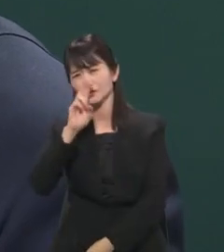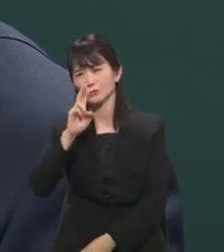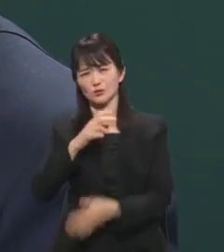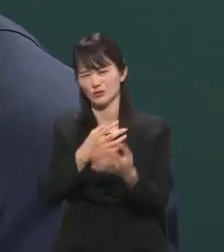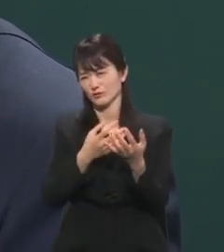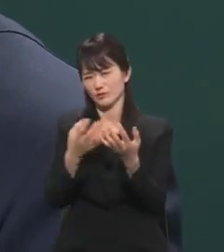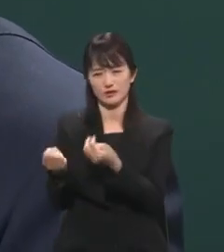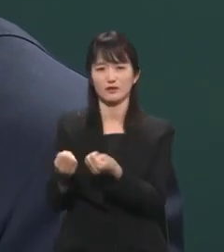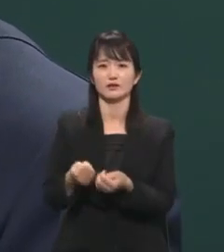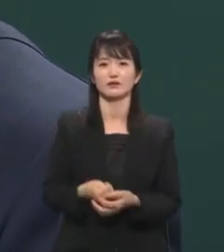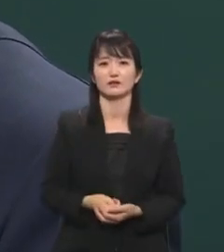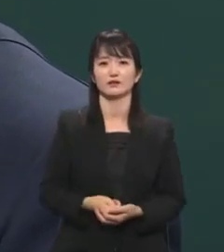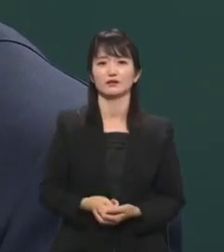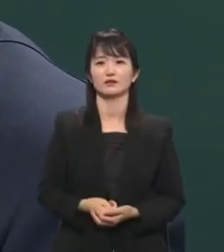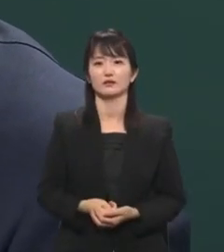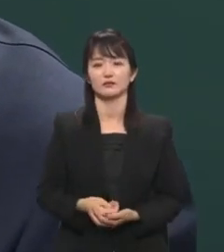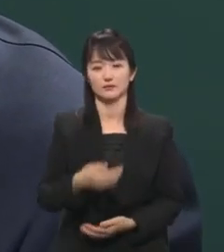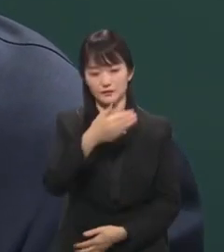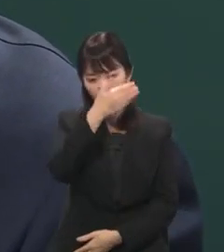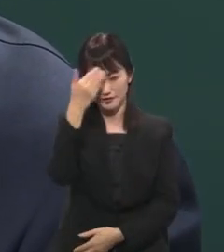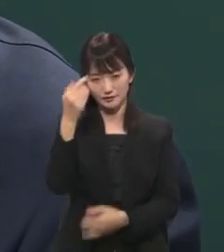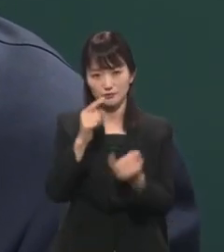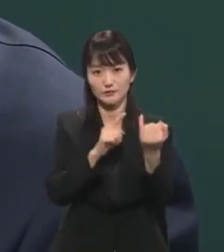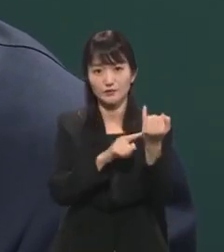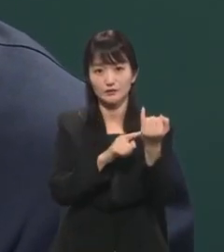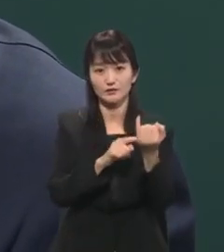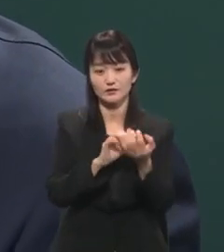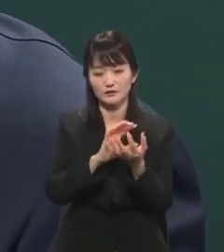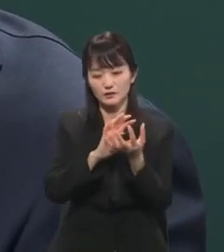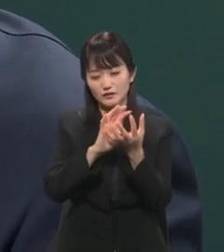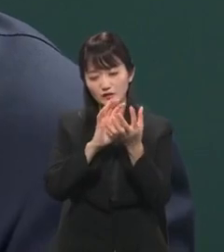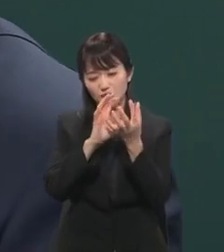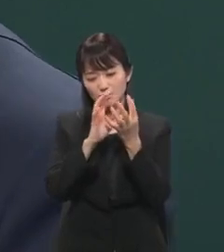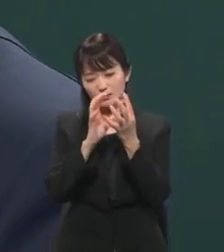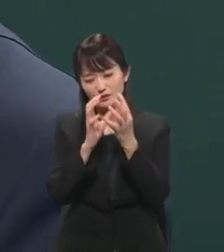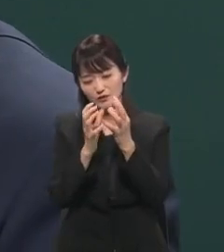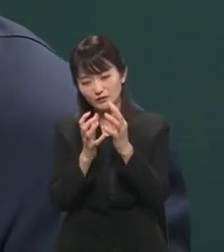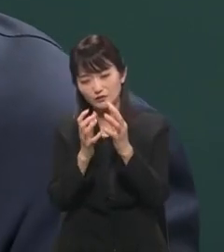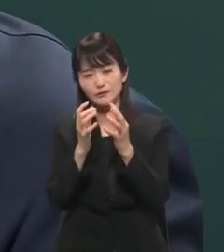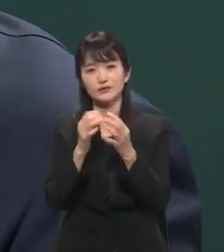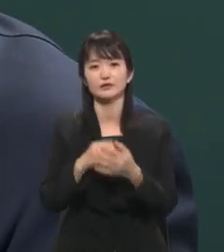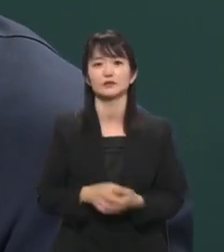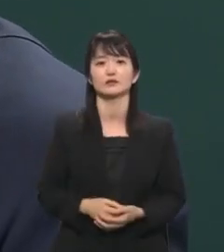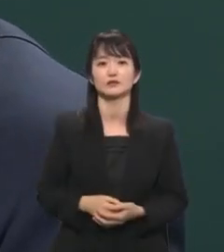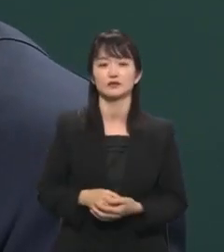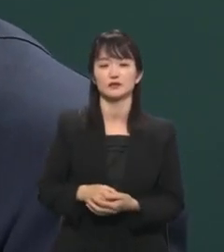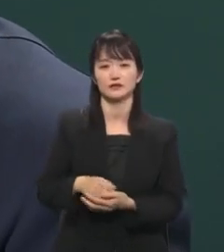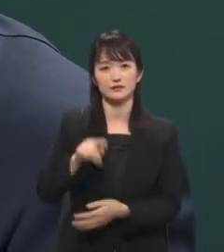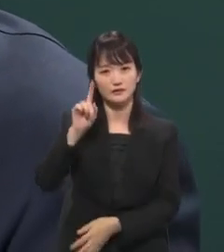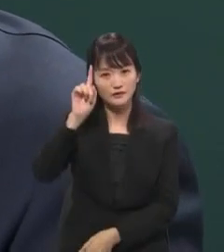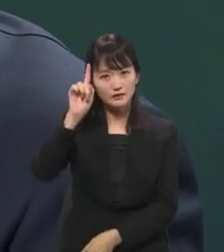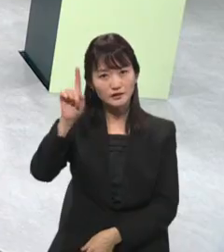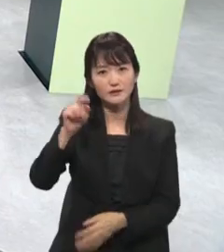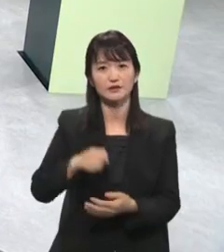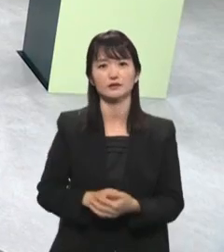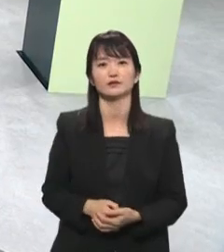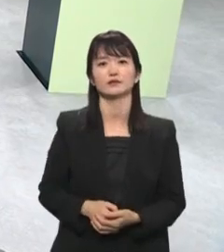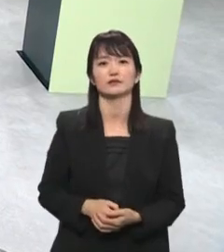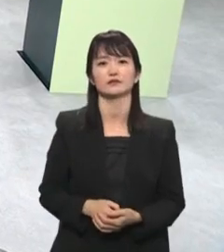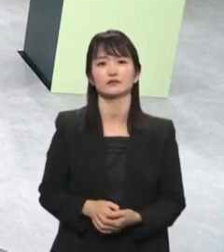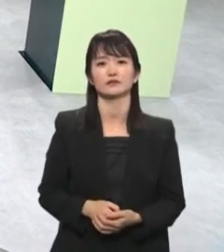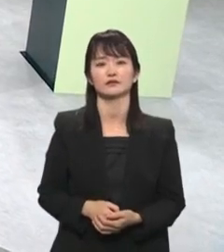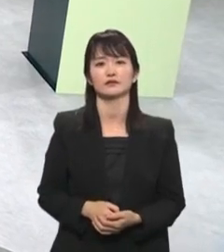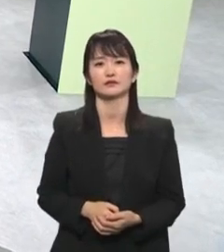말이에요. 뭐 젊은 그대, 뭐, 예, 못 다핀 꽃 한 송이, 내일, 뭐, 뭐 나도야 간다. 예, 젊은 무대.